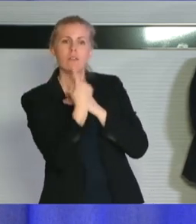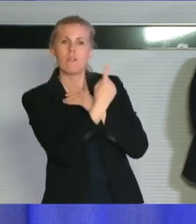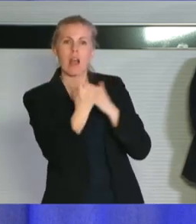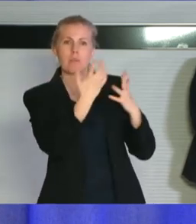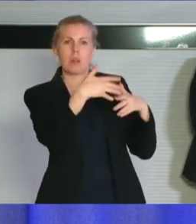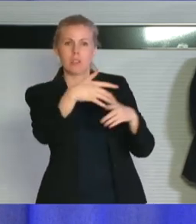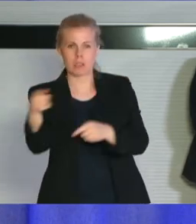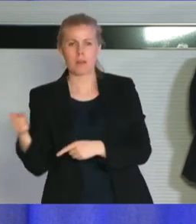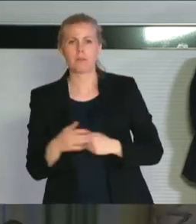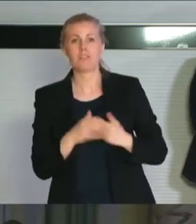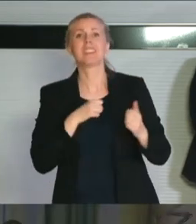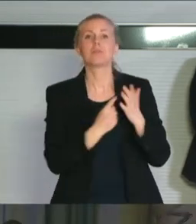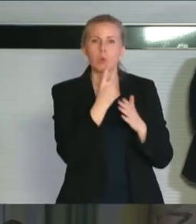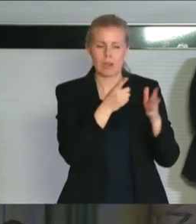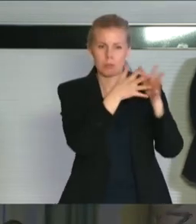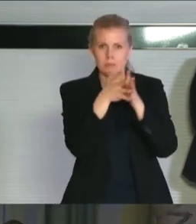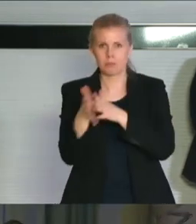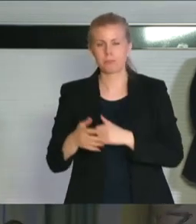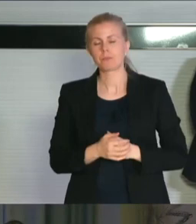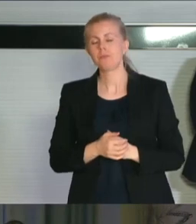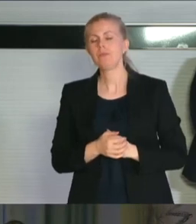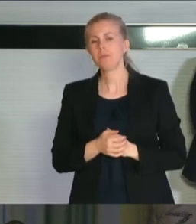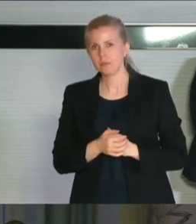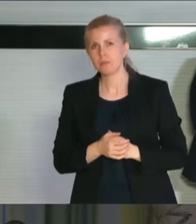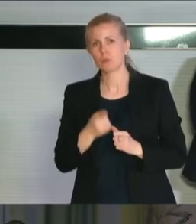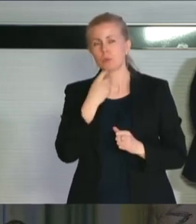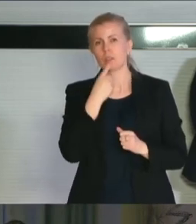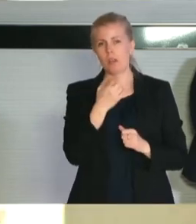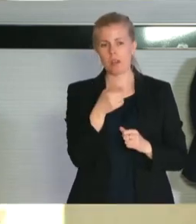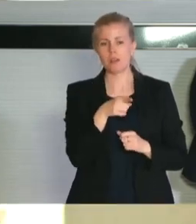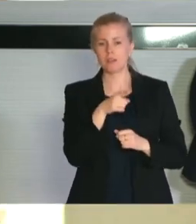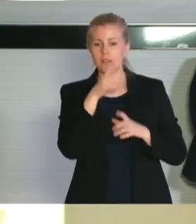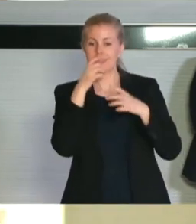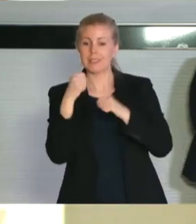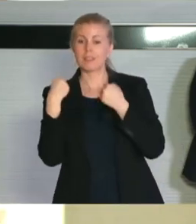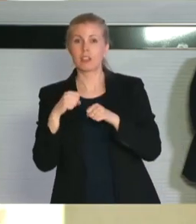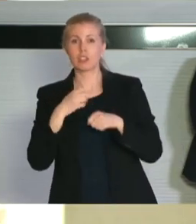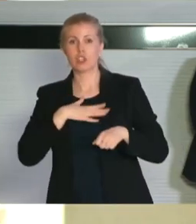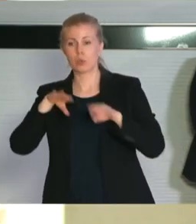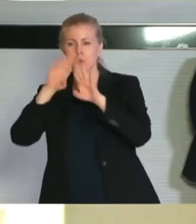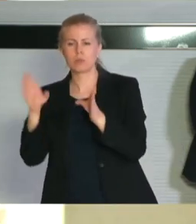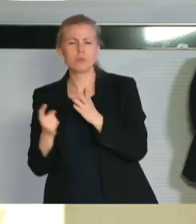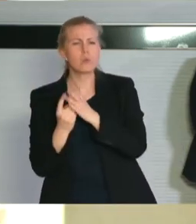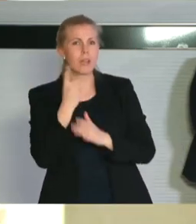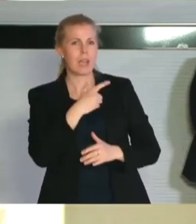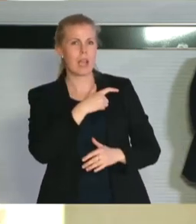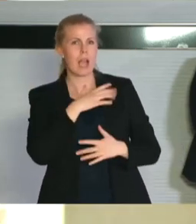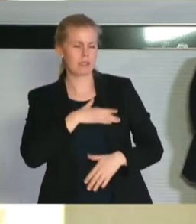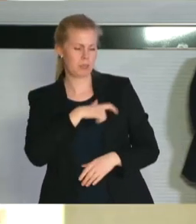gjøre. Så sa jo du at det er besluttet å trappe opp innsatsen på sykehusene, muligens at spørsmålet går til